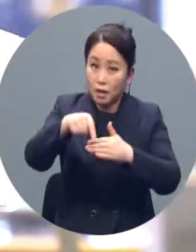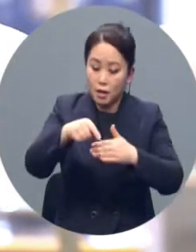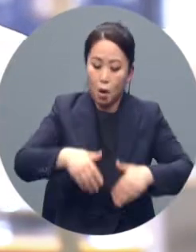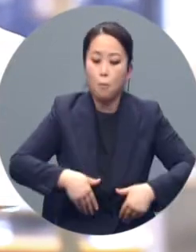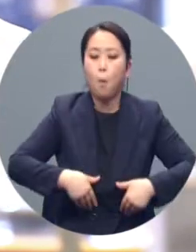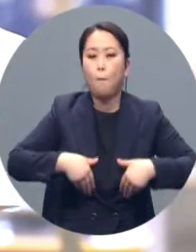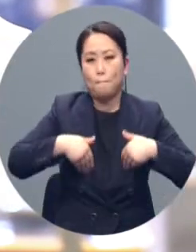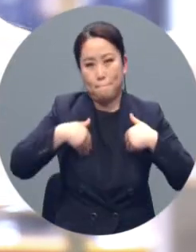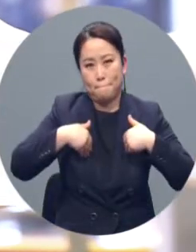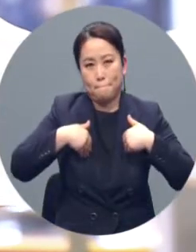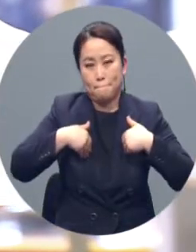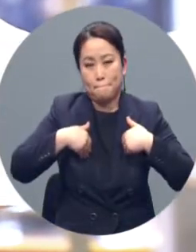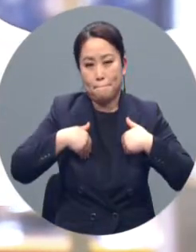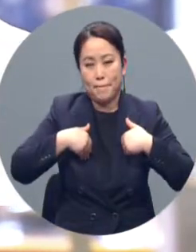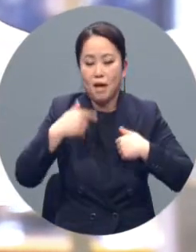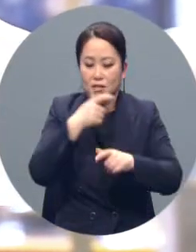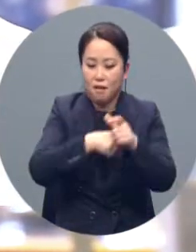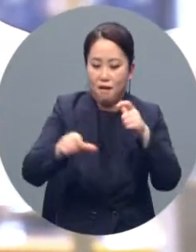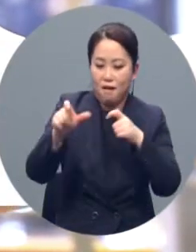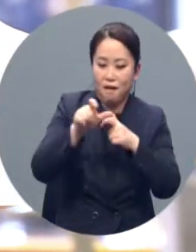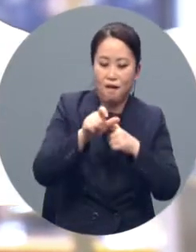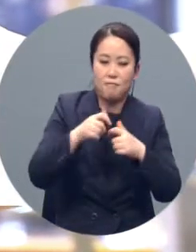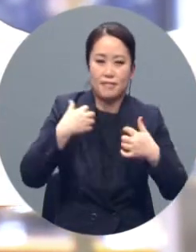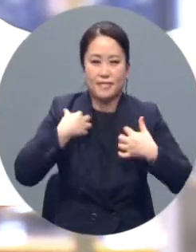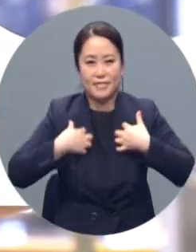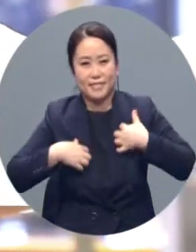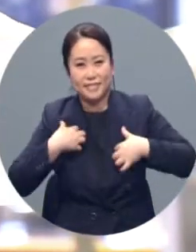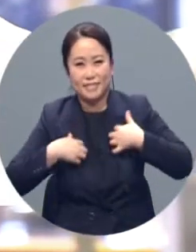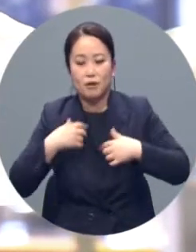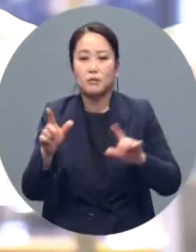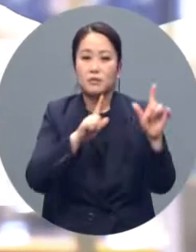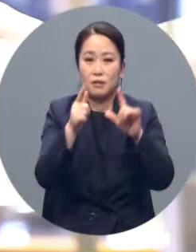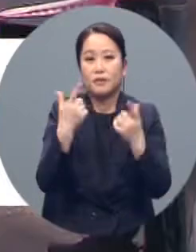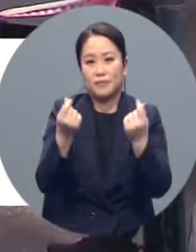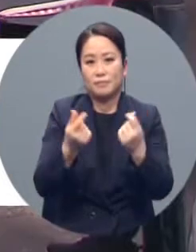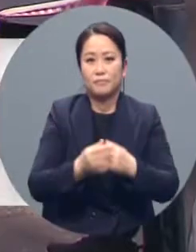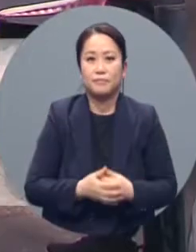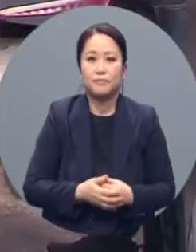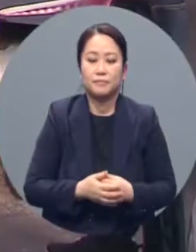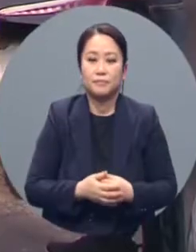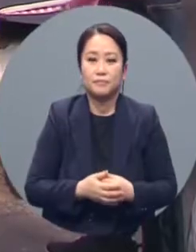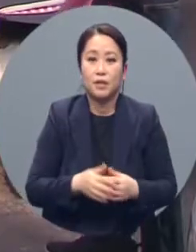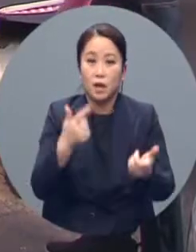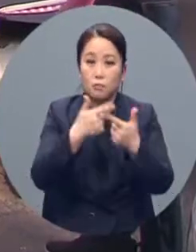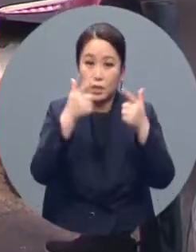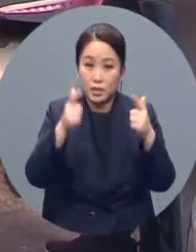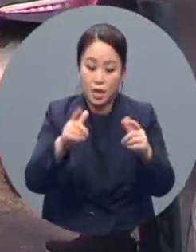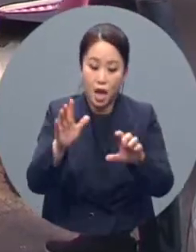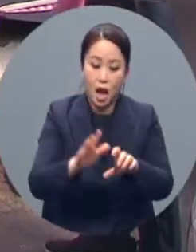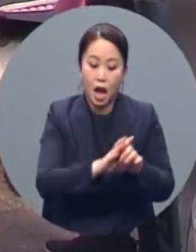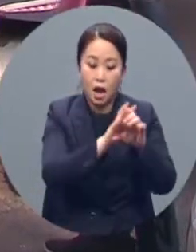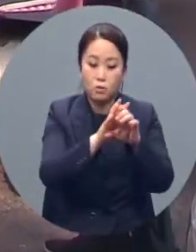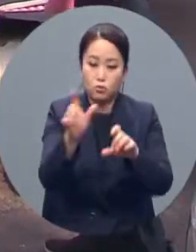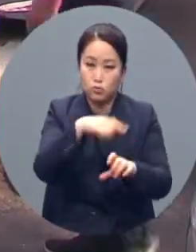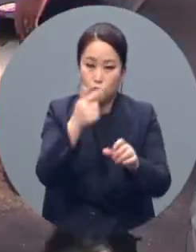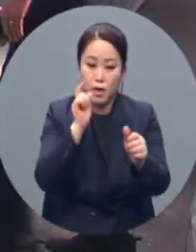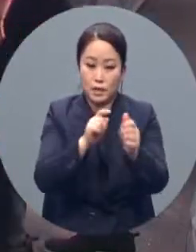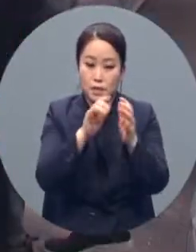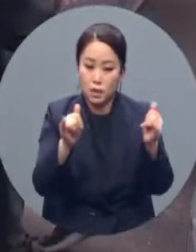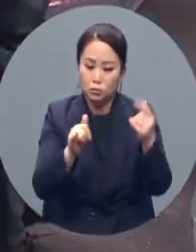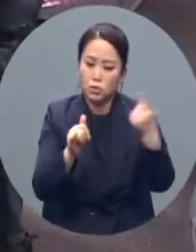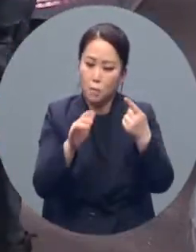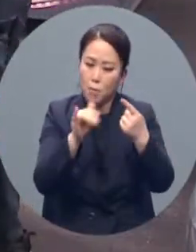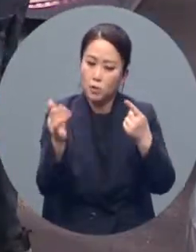지금 봄이잖아요. 더 즐겁게 보낼 수 있을 것 같아서. 부산의 하루 확진자 수는 천여 명